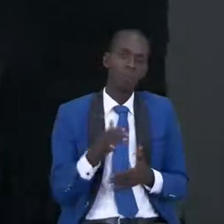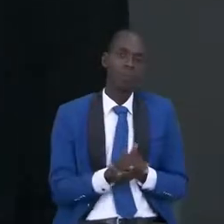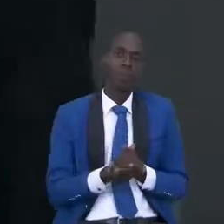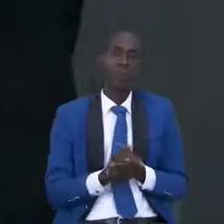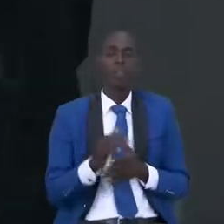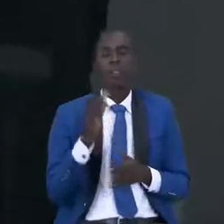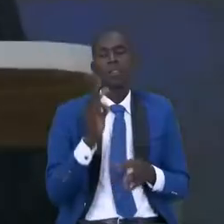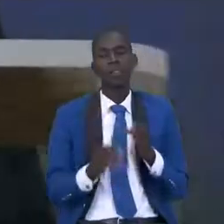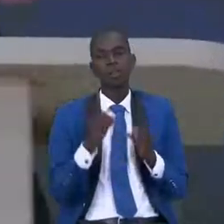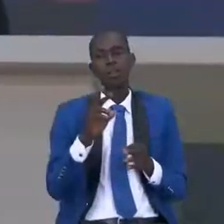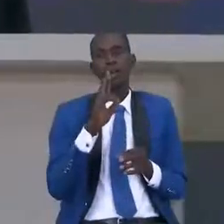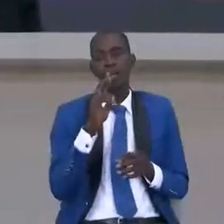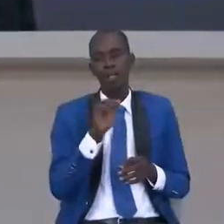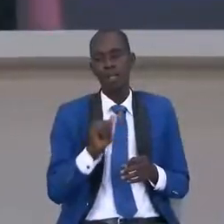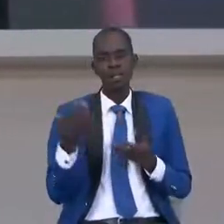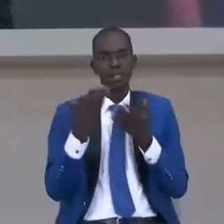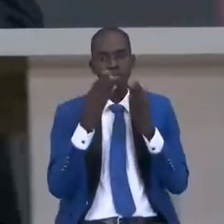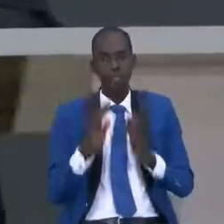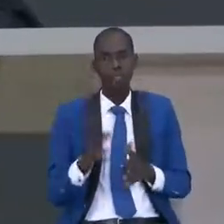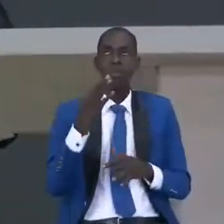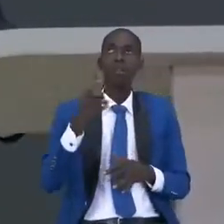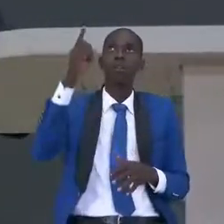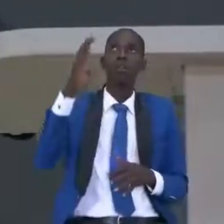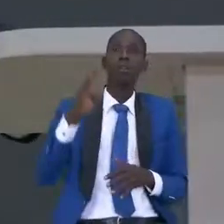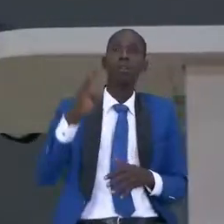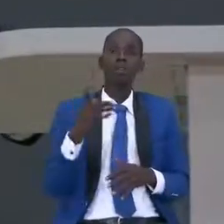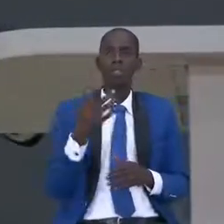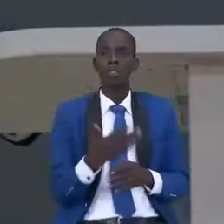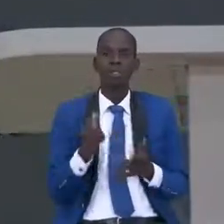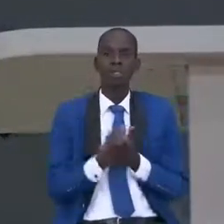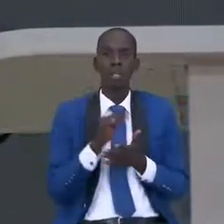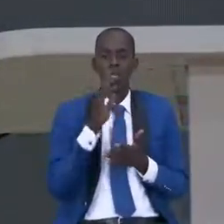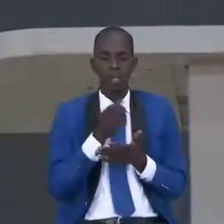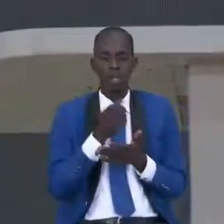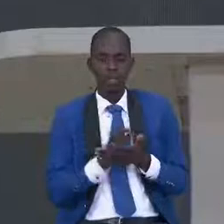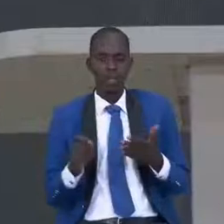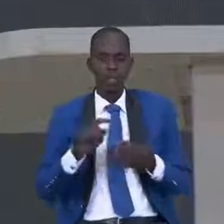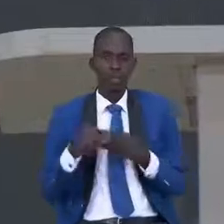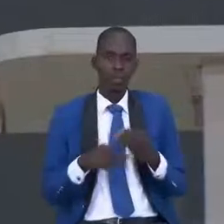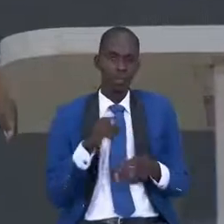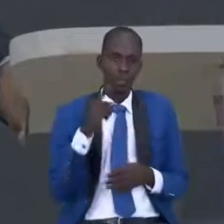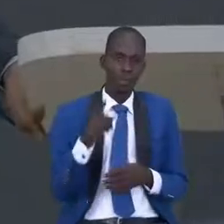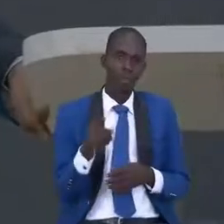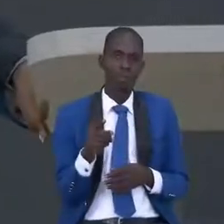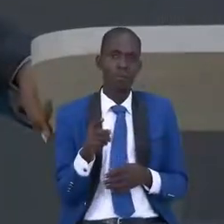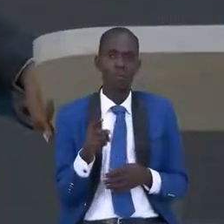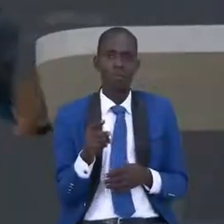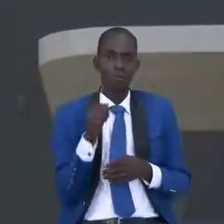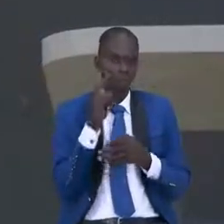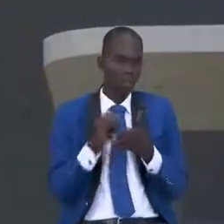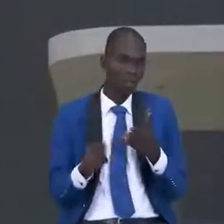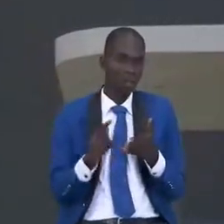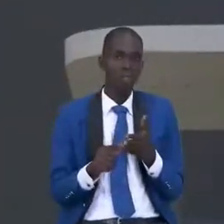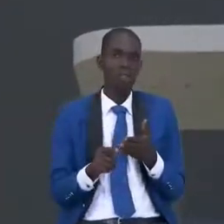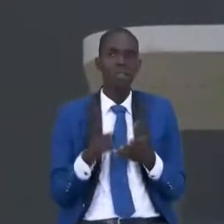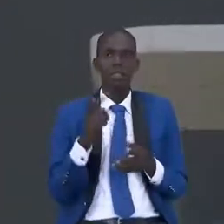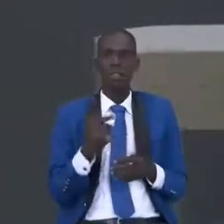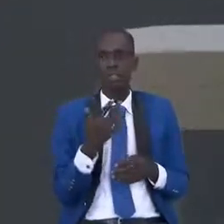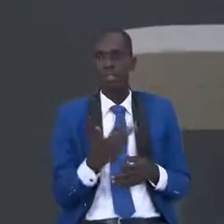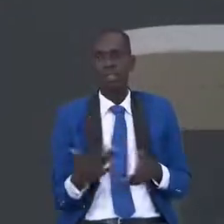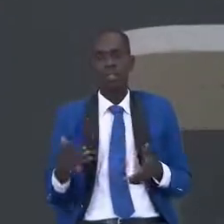es un saint de Dieu, serviteur de Dieu, les choses écrites concernant les saints, les serviteurs de Dieu, examine-les.